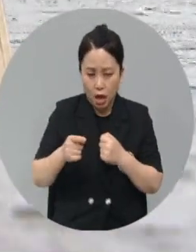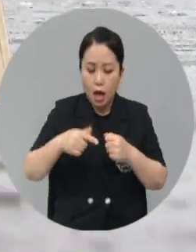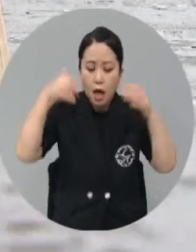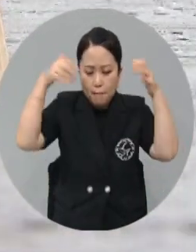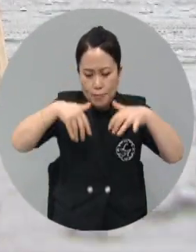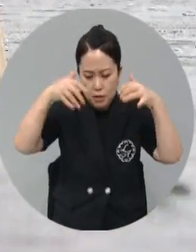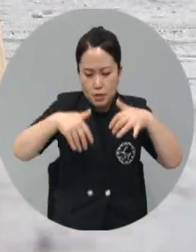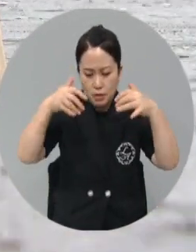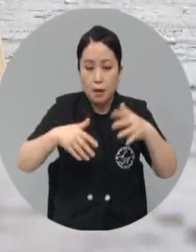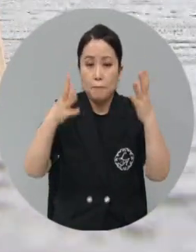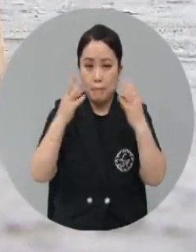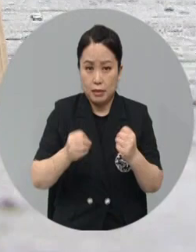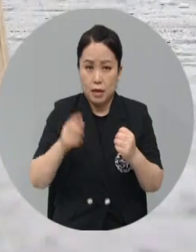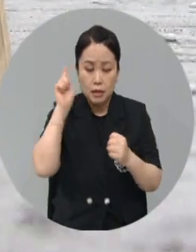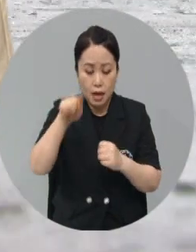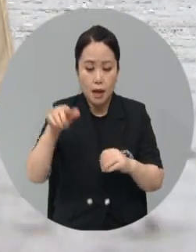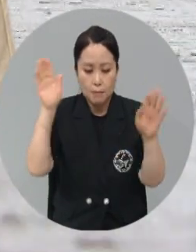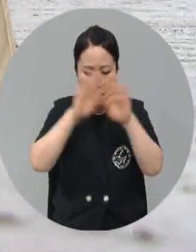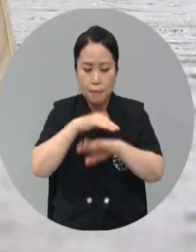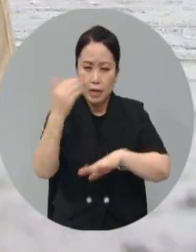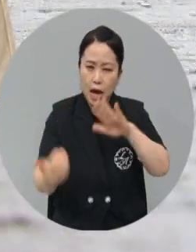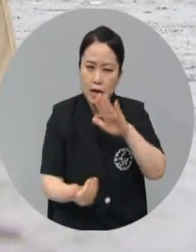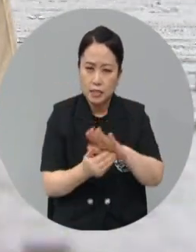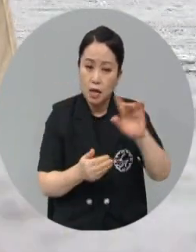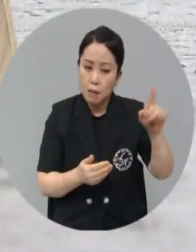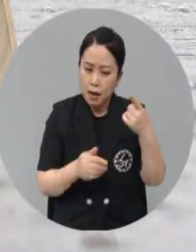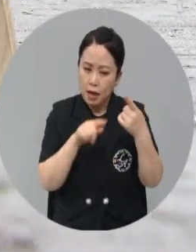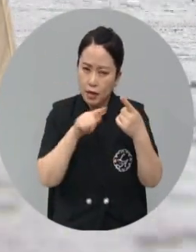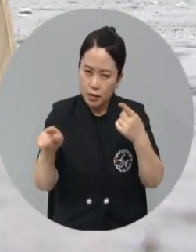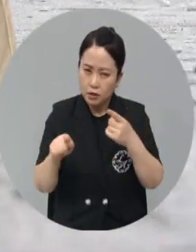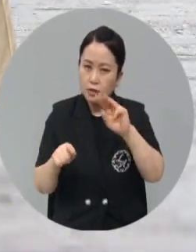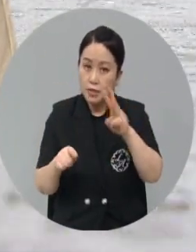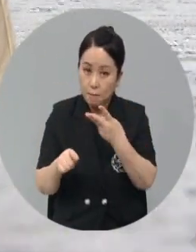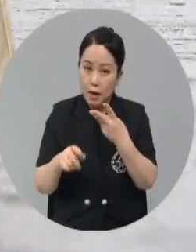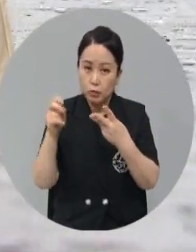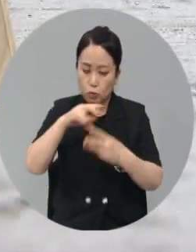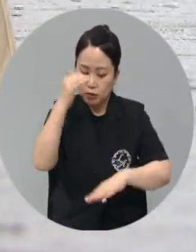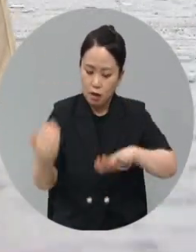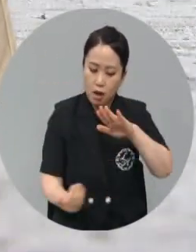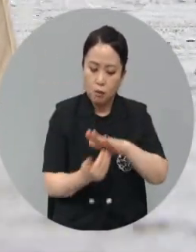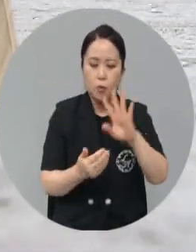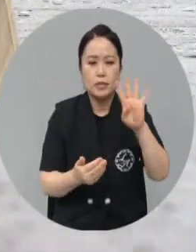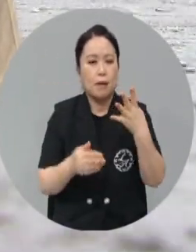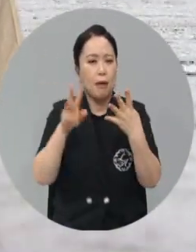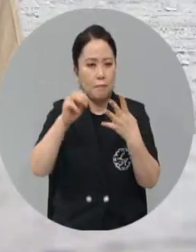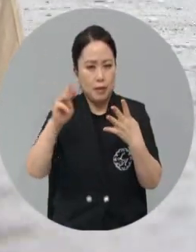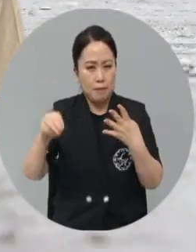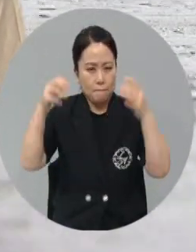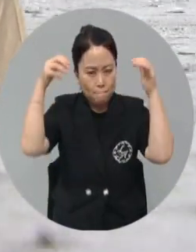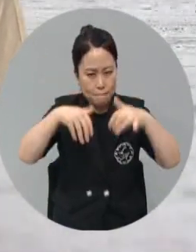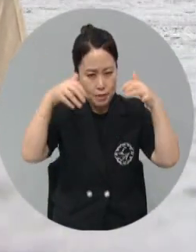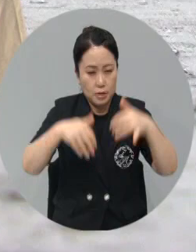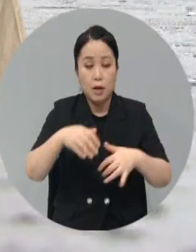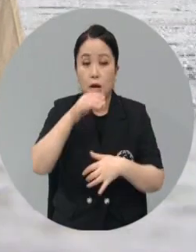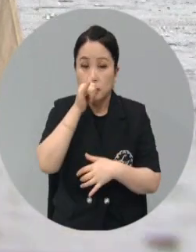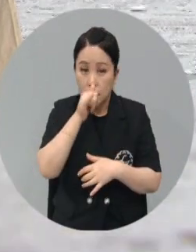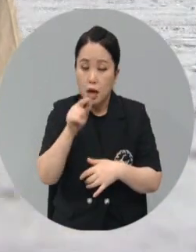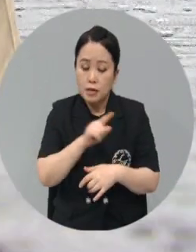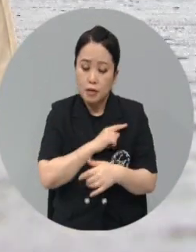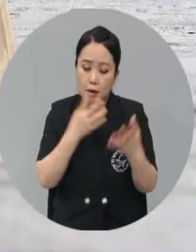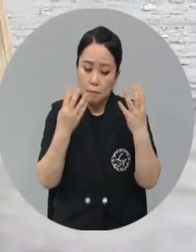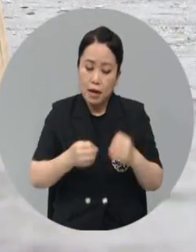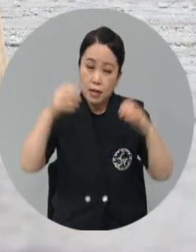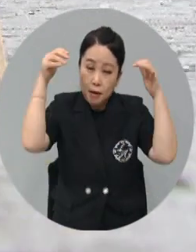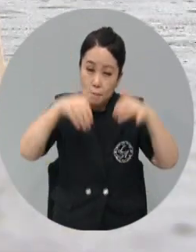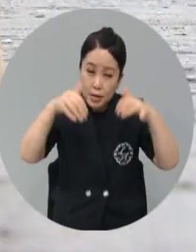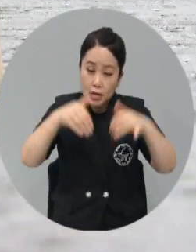내일 밤까지 100에서 300mm, 많은 곳은 최대 400mm 이상 쏟아지기도 하겠습니다. 비가 가장 집중되는